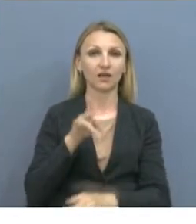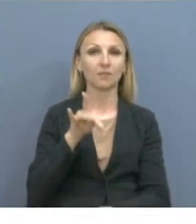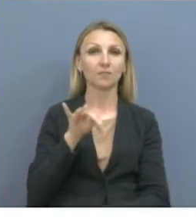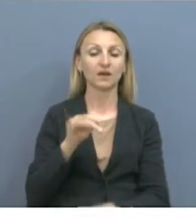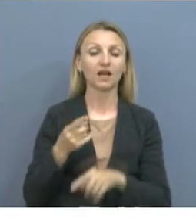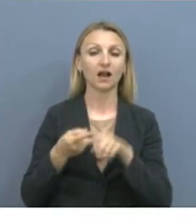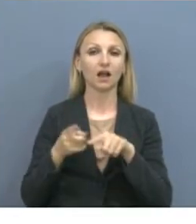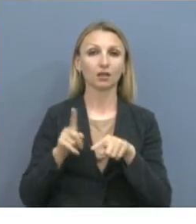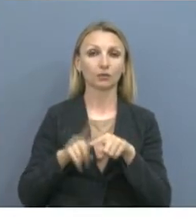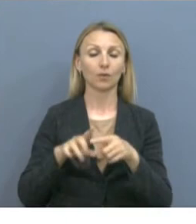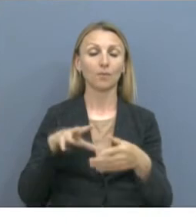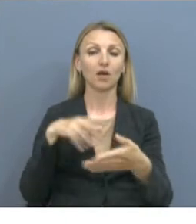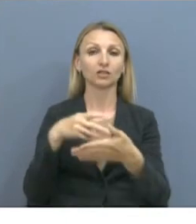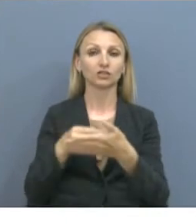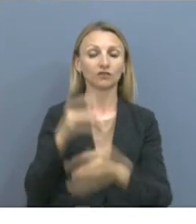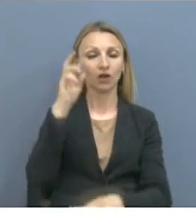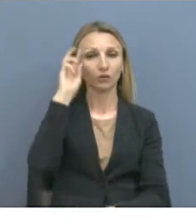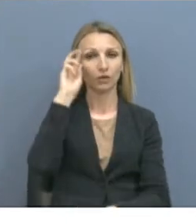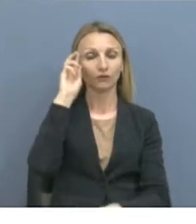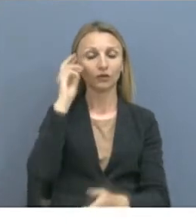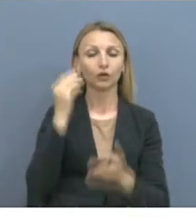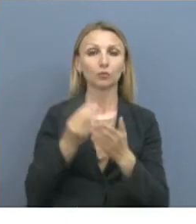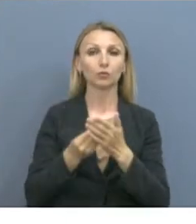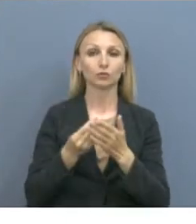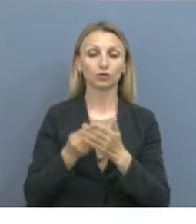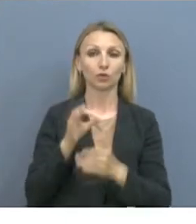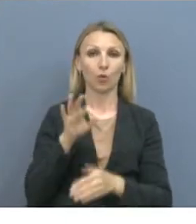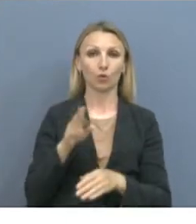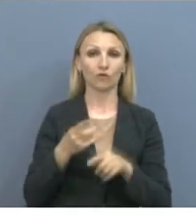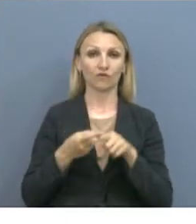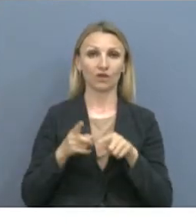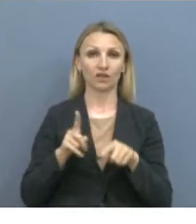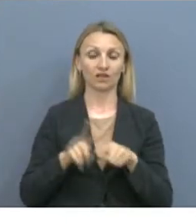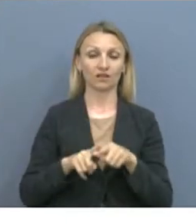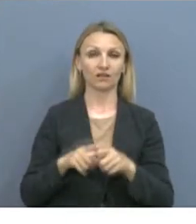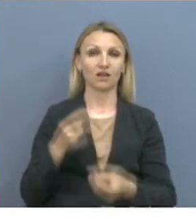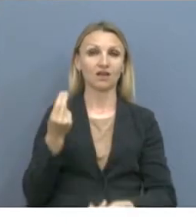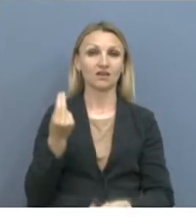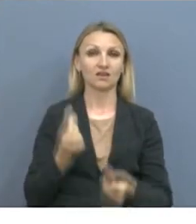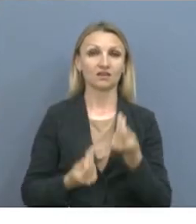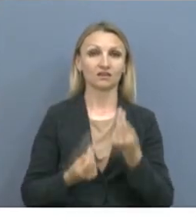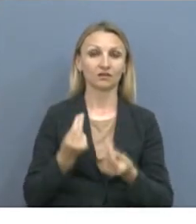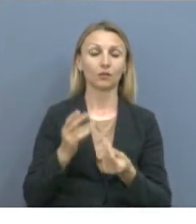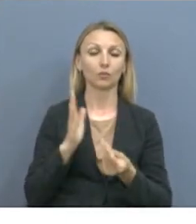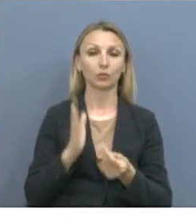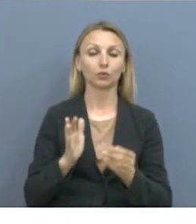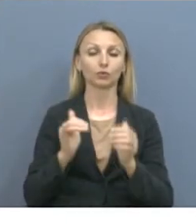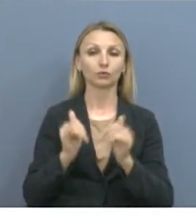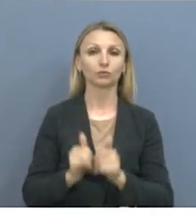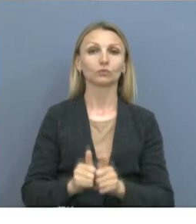платежи в государственный бюджет от этого вида деятельности экономики возрастут.